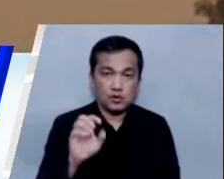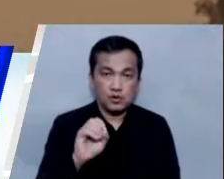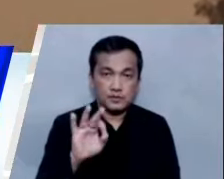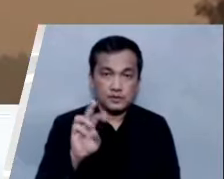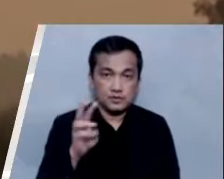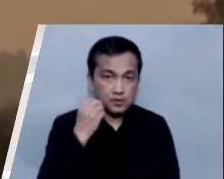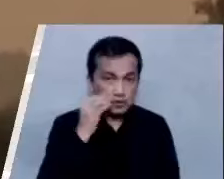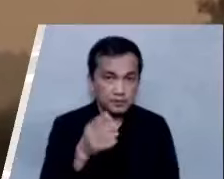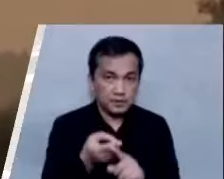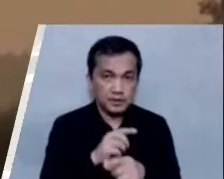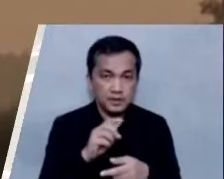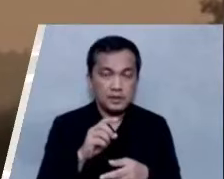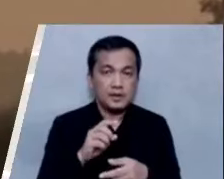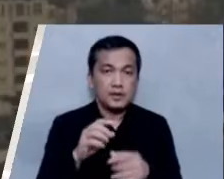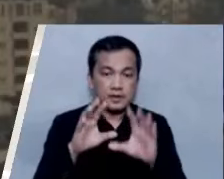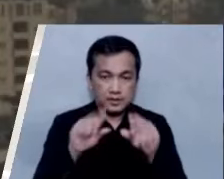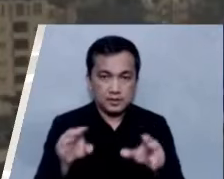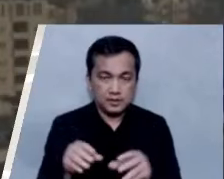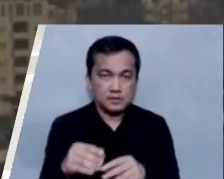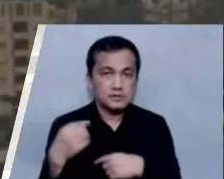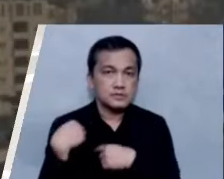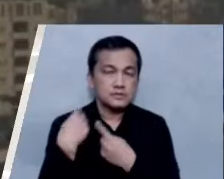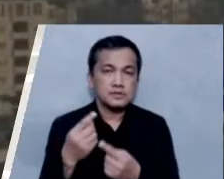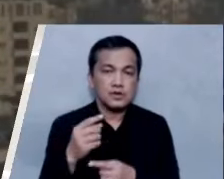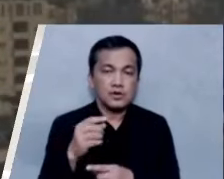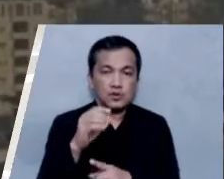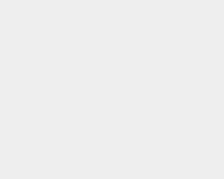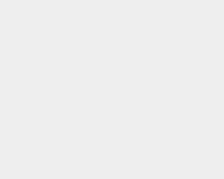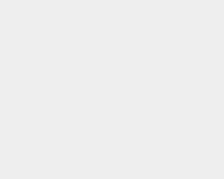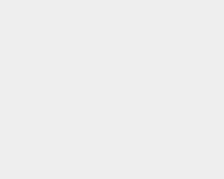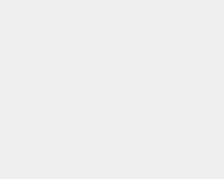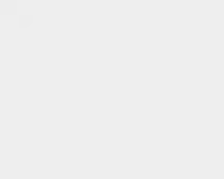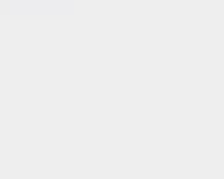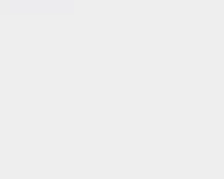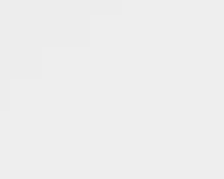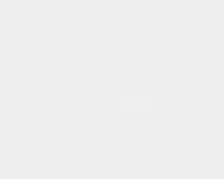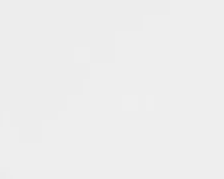Lebanon simula October 2023.